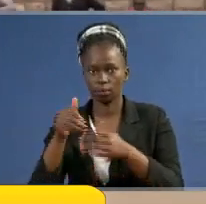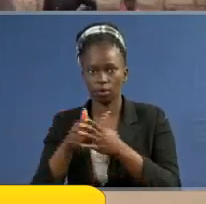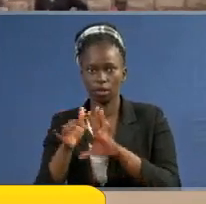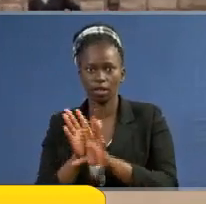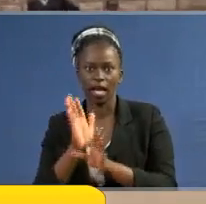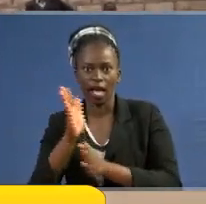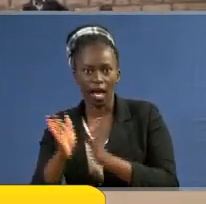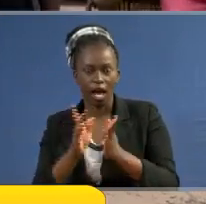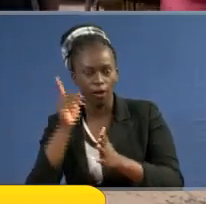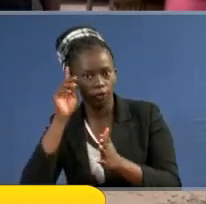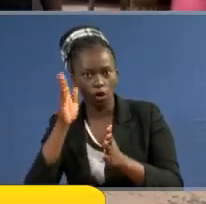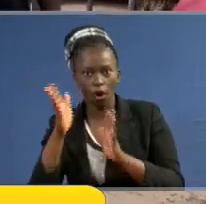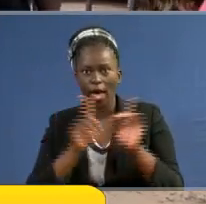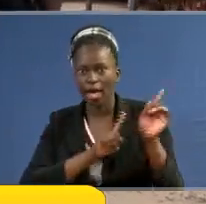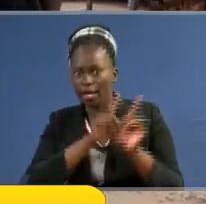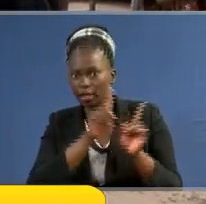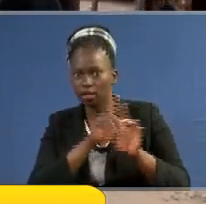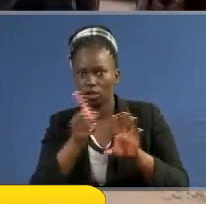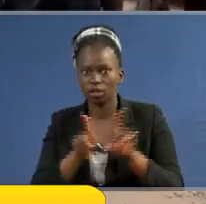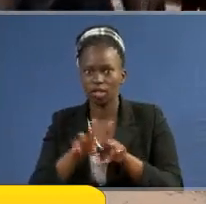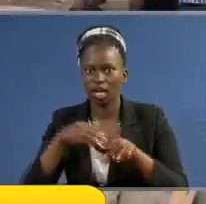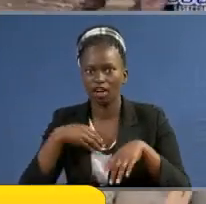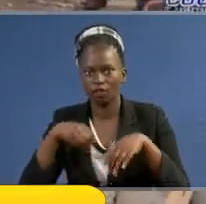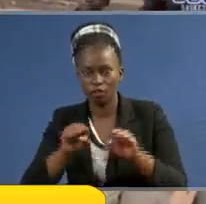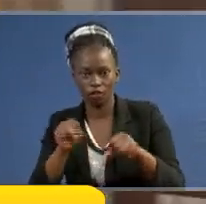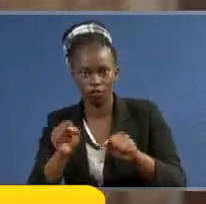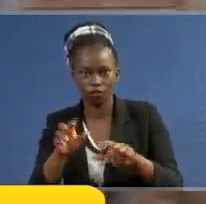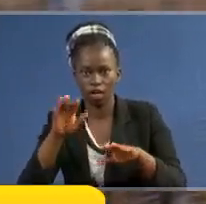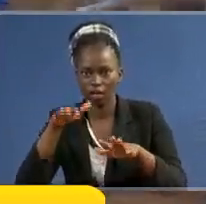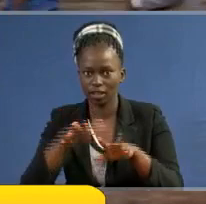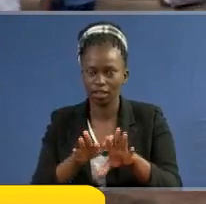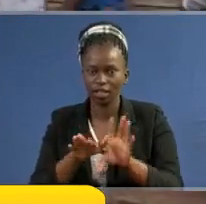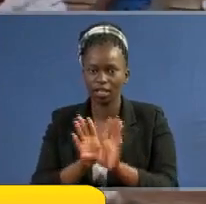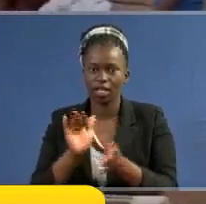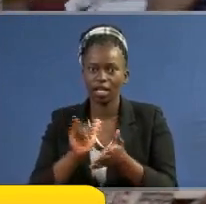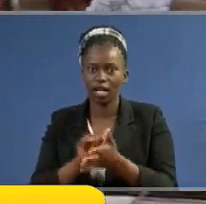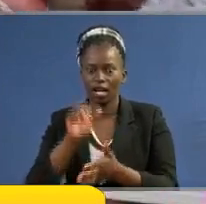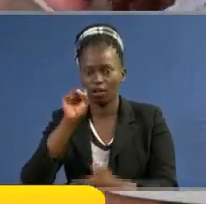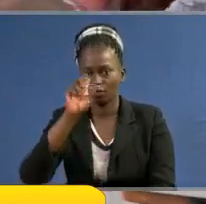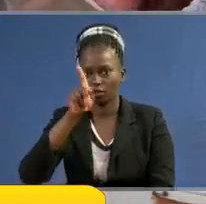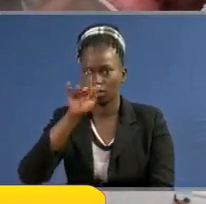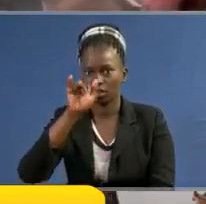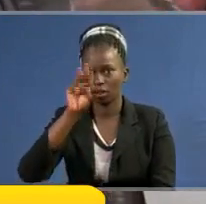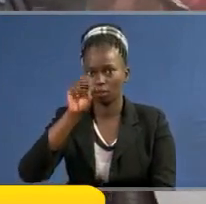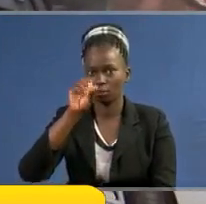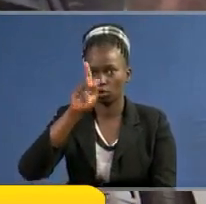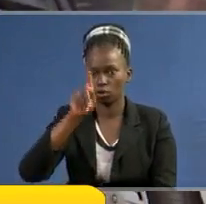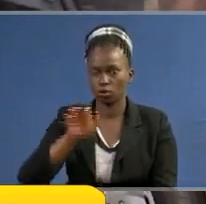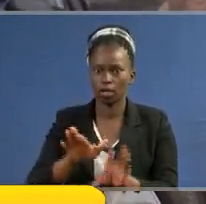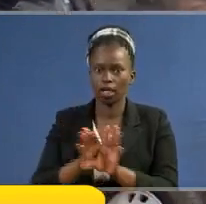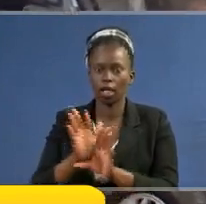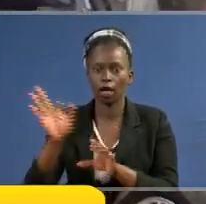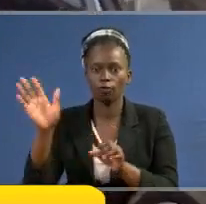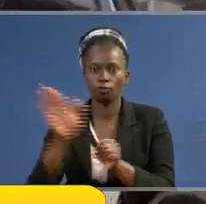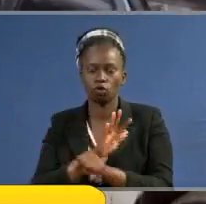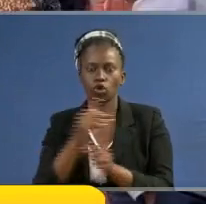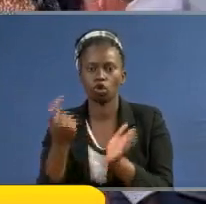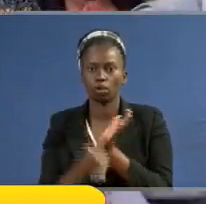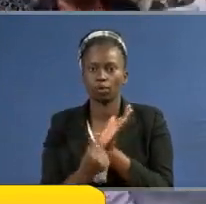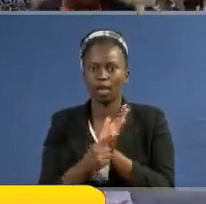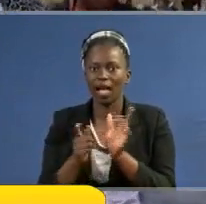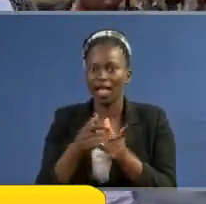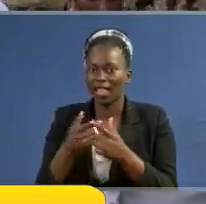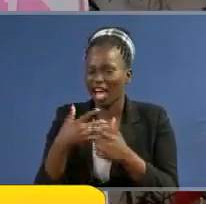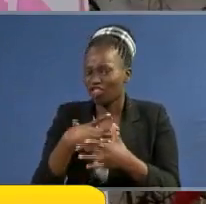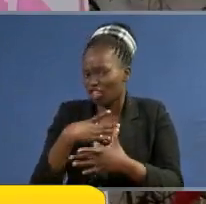yao ya usafiri sambamba na bodaboda kutoka stendi ya Kid Famako hadi kanisa la Full Gospel. Waliovutiwa